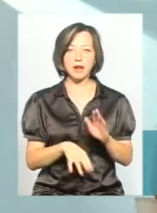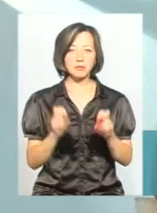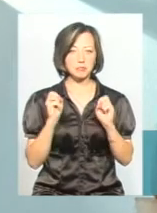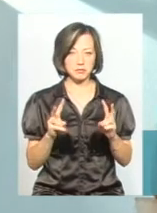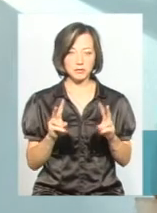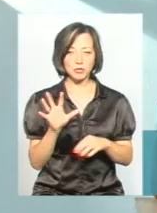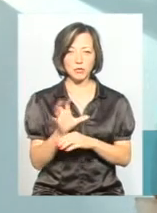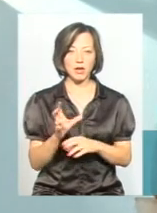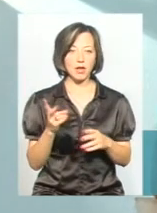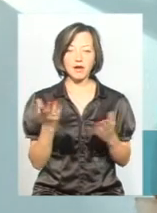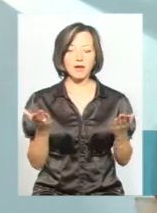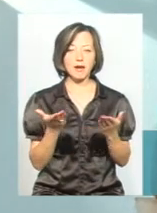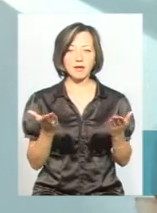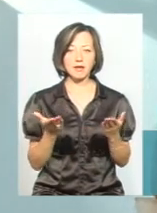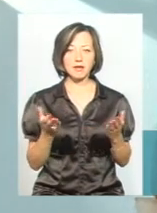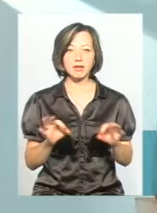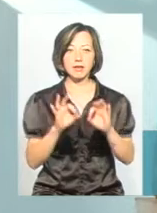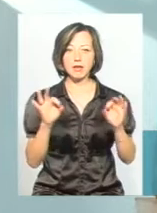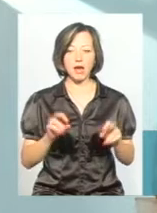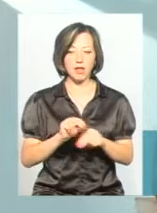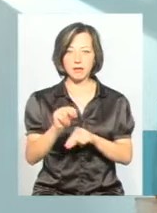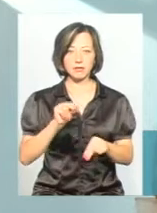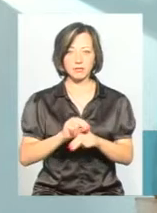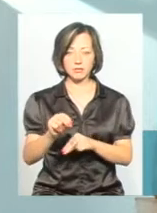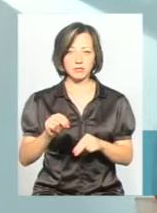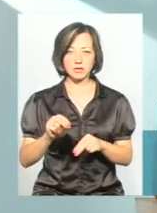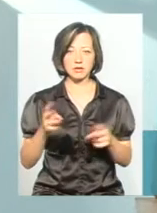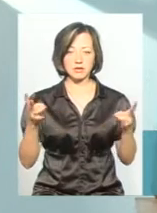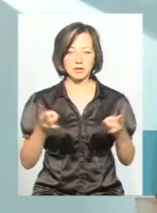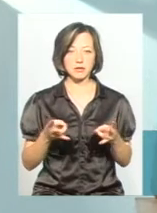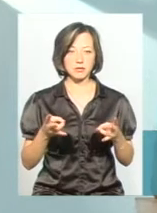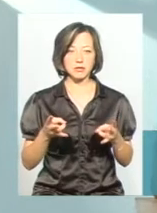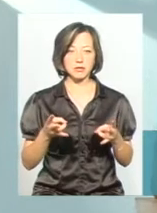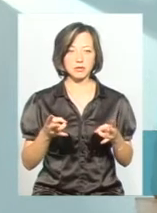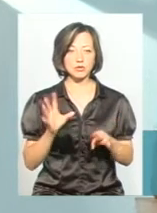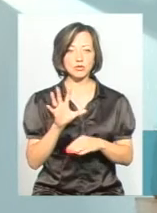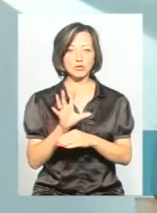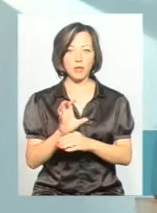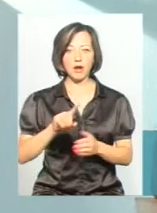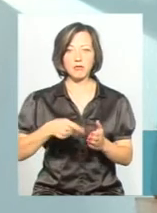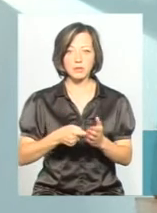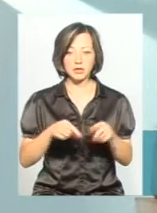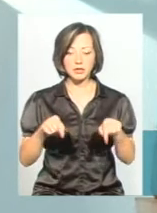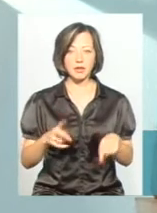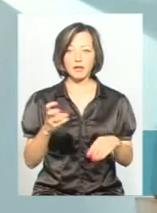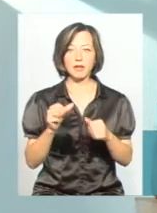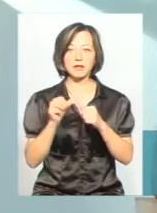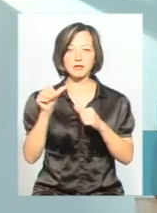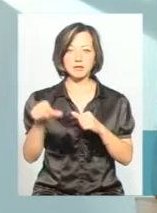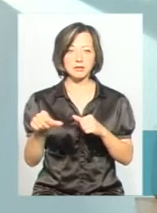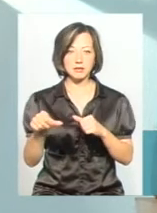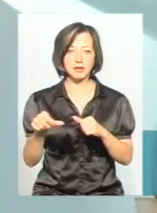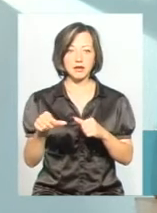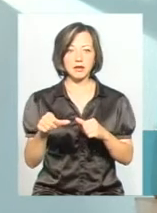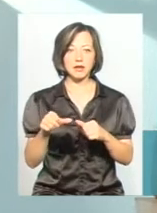небезпечних, які не проходять курс дресирування, мінімум це собака у місті, там де 10 є